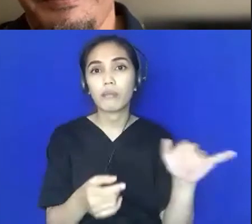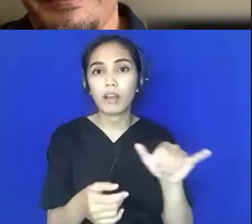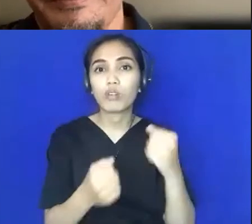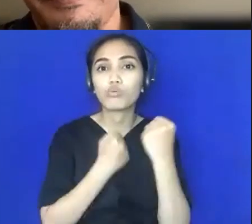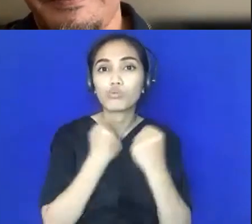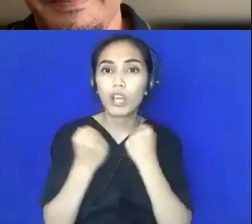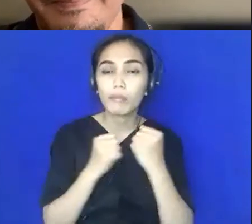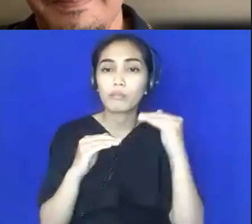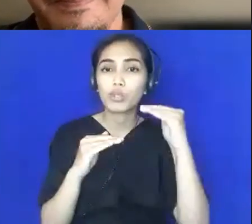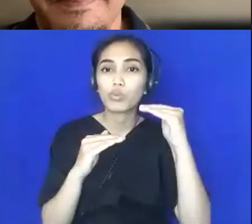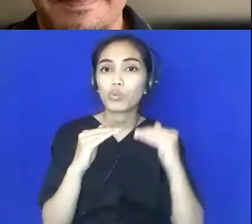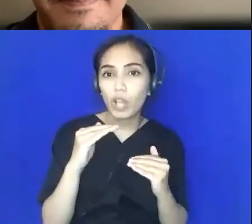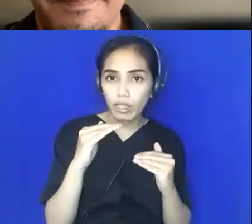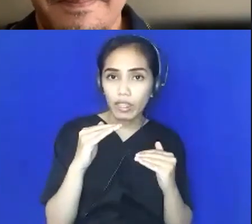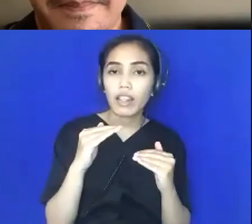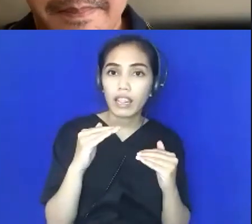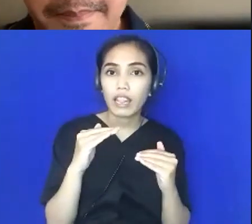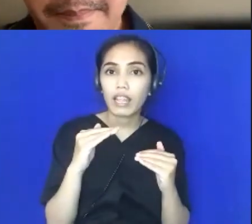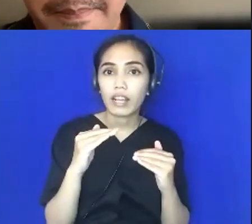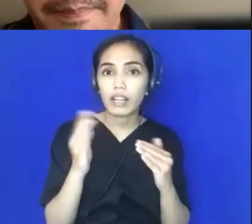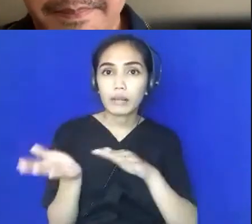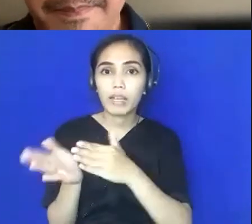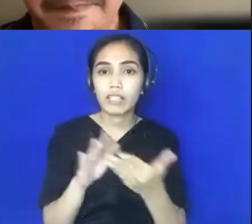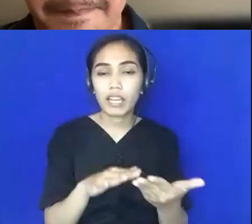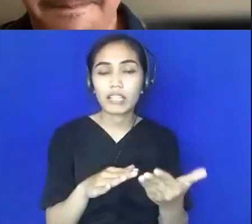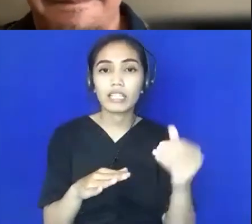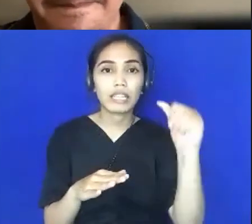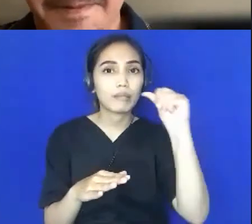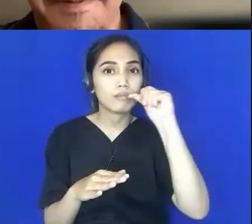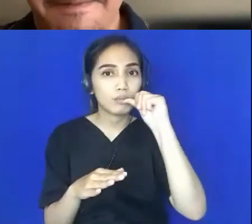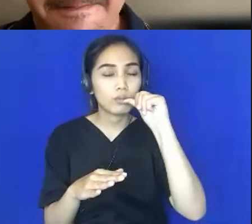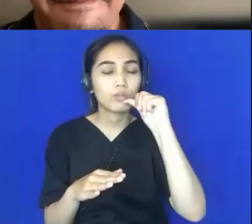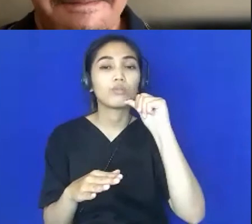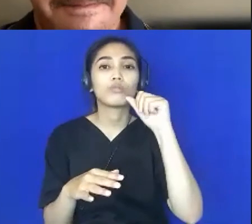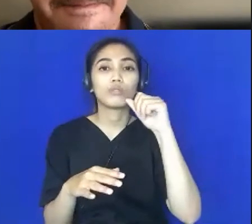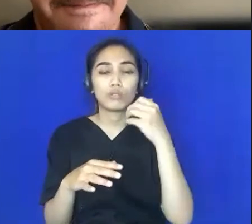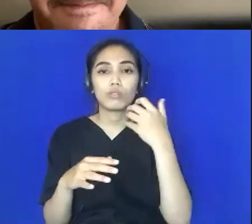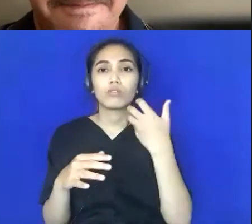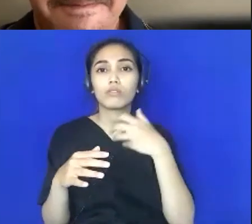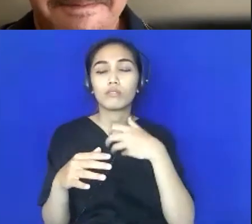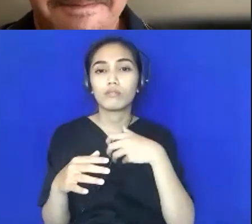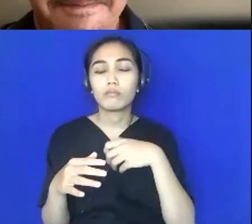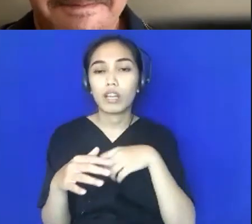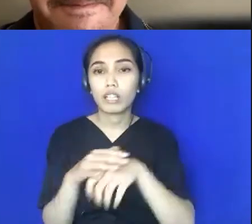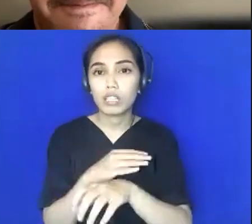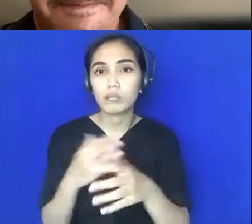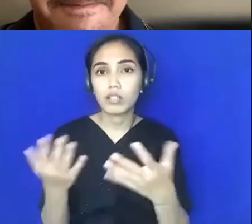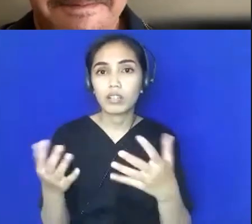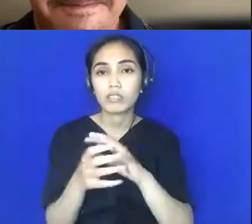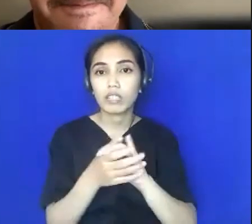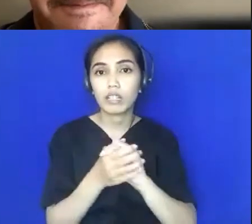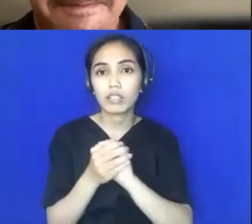upaya penurunan kematian ibu dan bayi baru lahir, dan hal-hal apa yang bisa dilakukan untuk